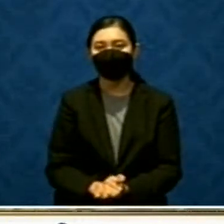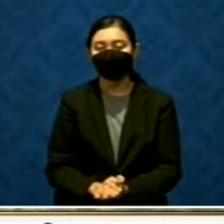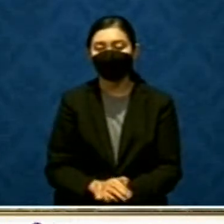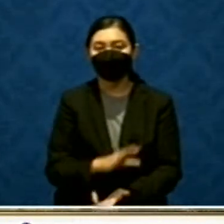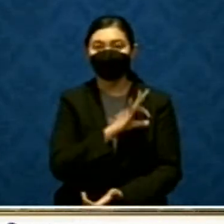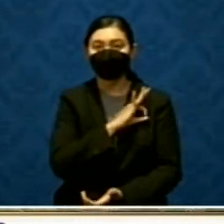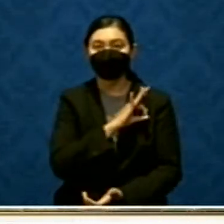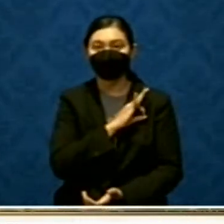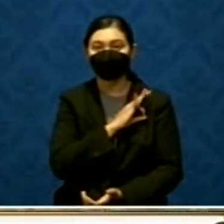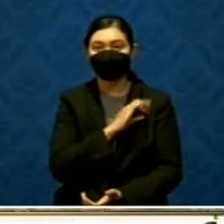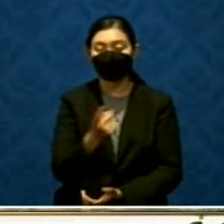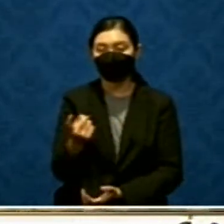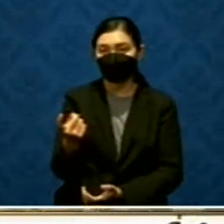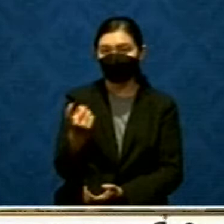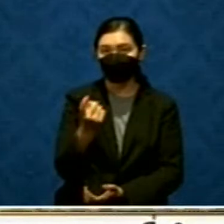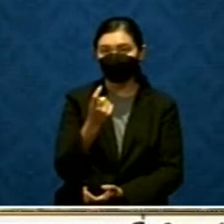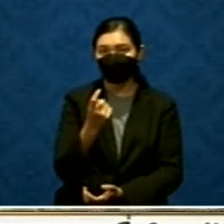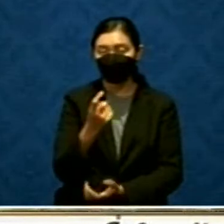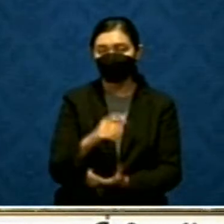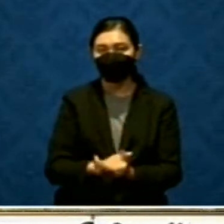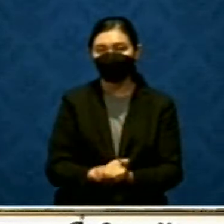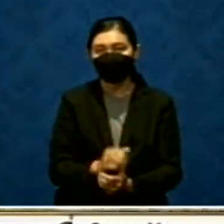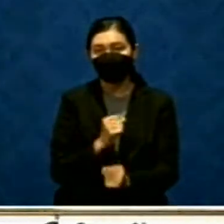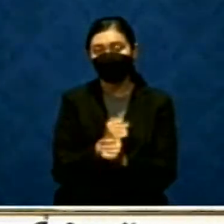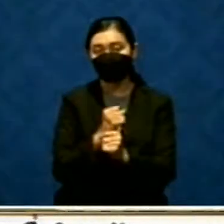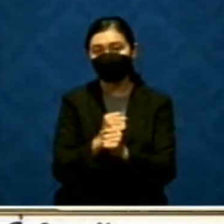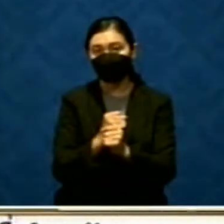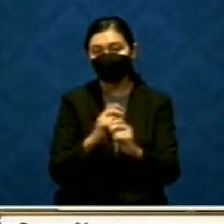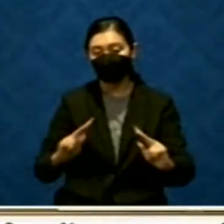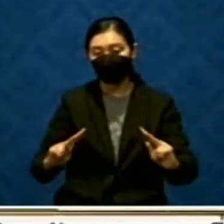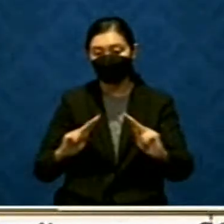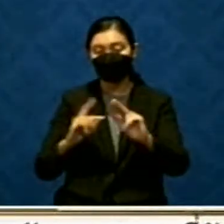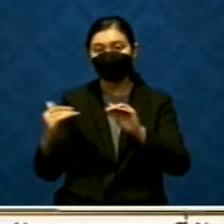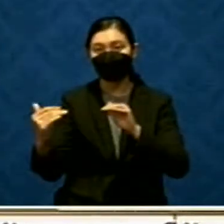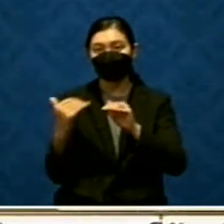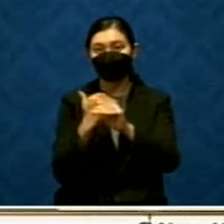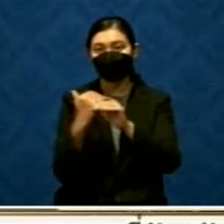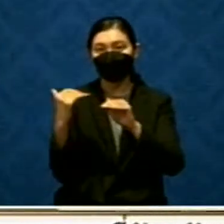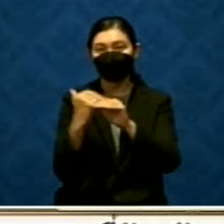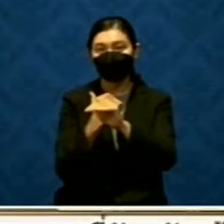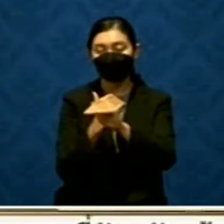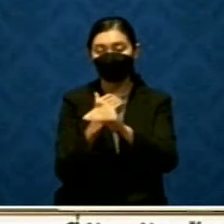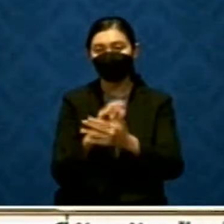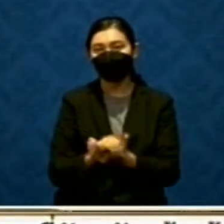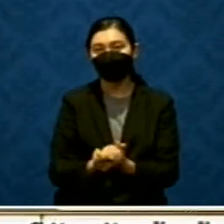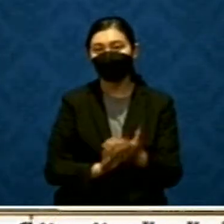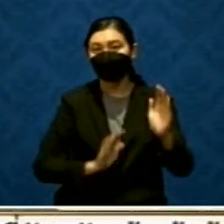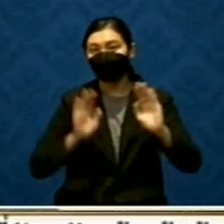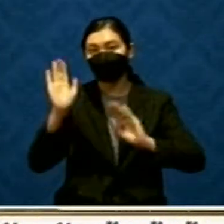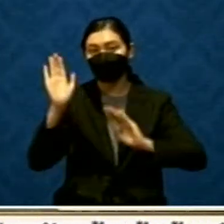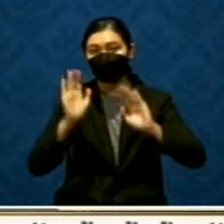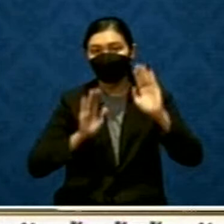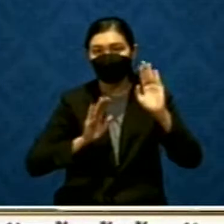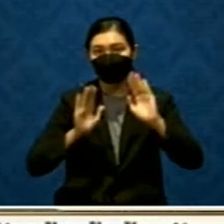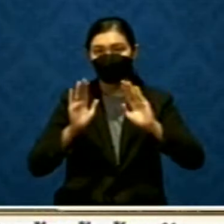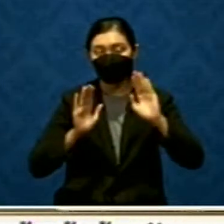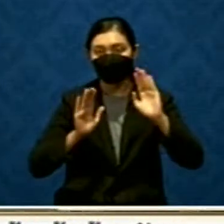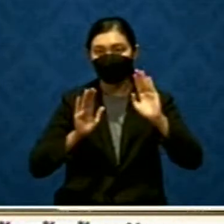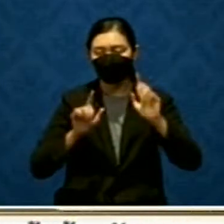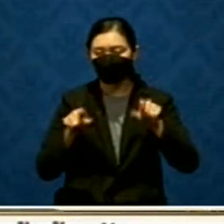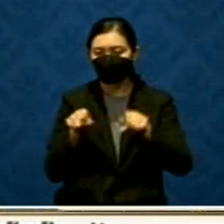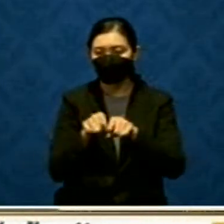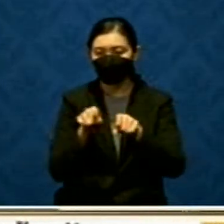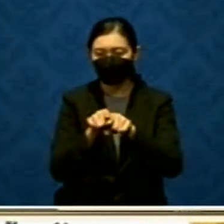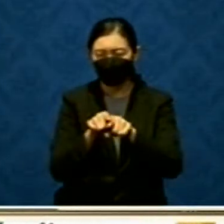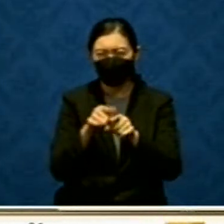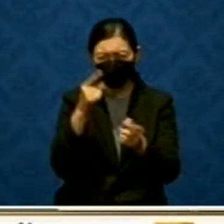านของกระทรวงคมนาคมเนี่ยโครงการต่างๆเนี่ยมีการประมูลงานที่เป็นลักษณะของการหัวประมูลเนี่ย